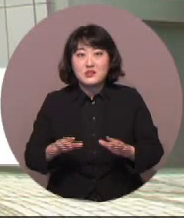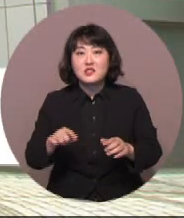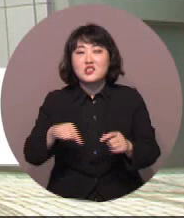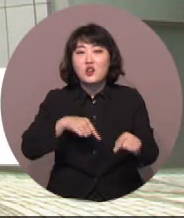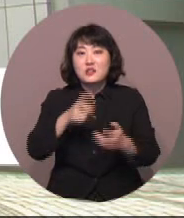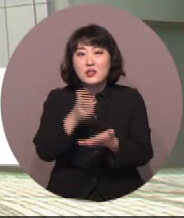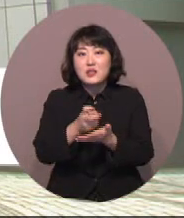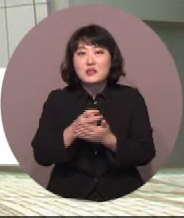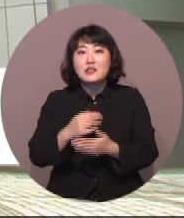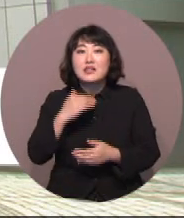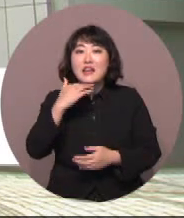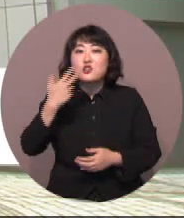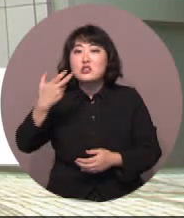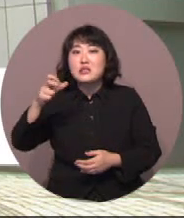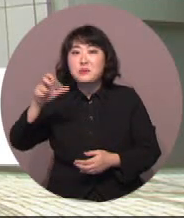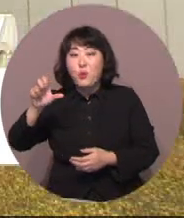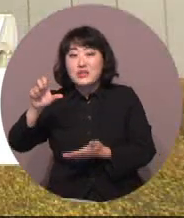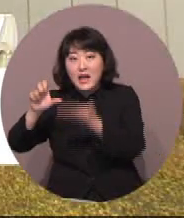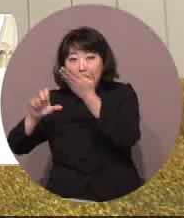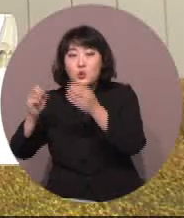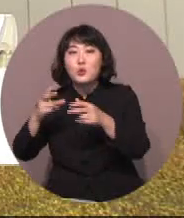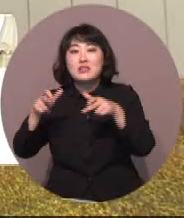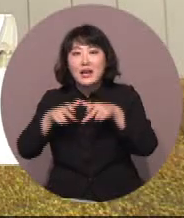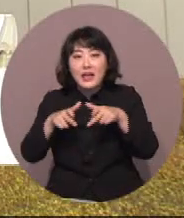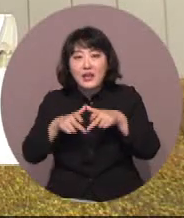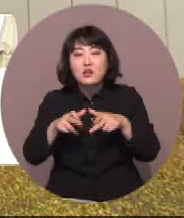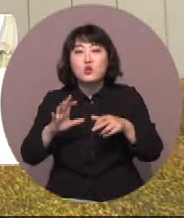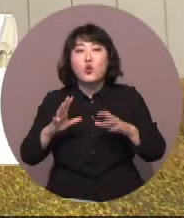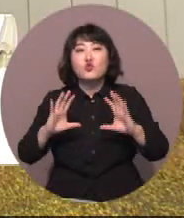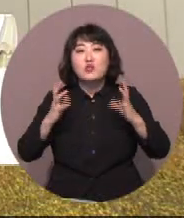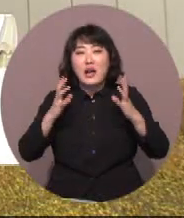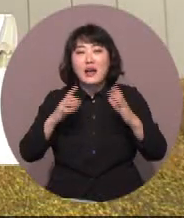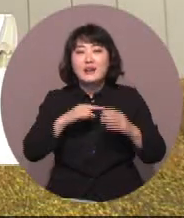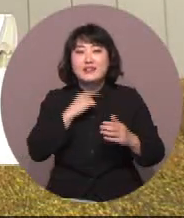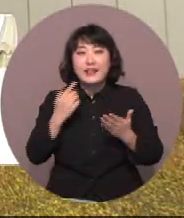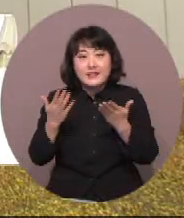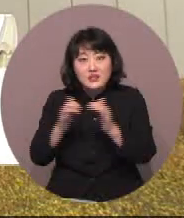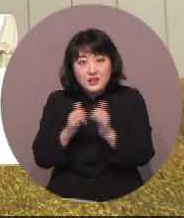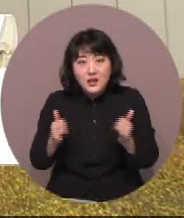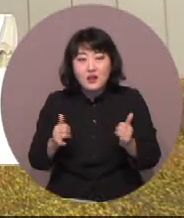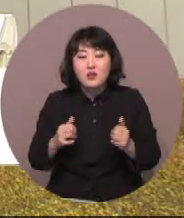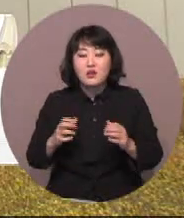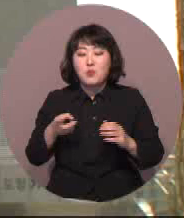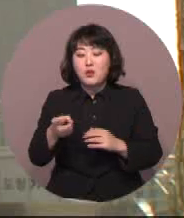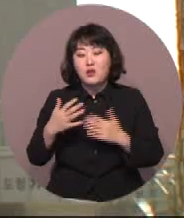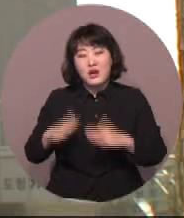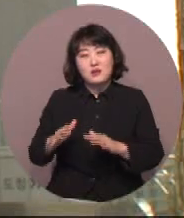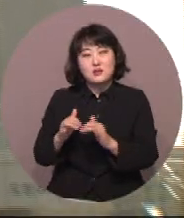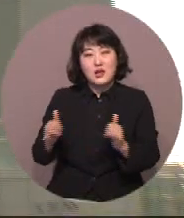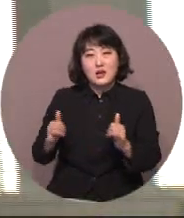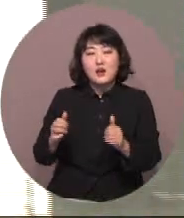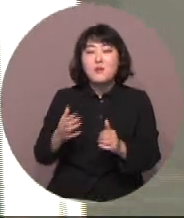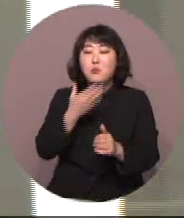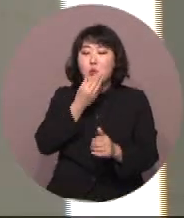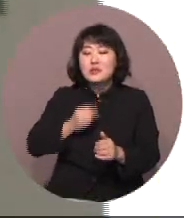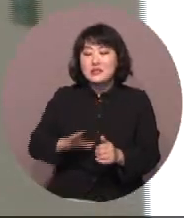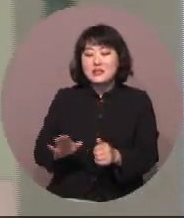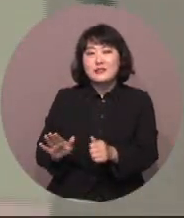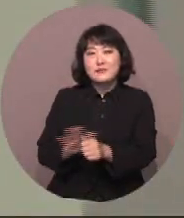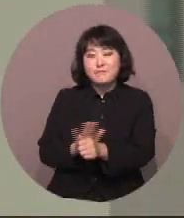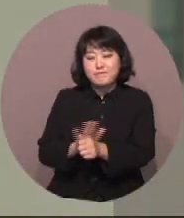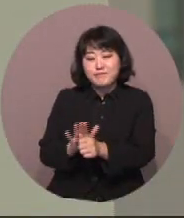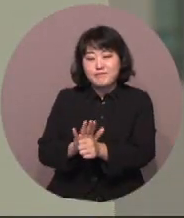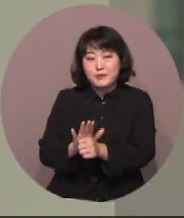일은 5살 이상 어르신과 장애인 국가유공자 등에 이어 교통약자를 위한 교통 복지 체계가